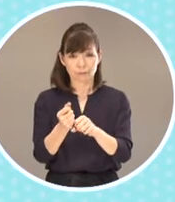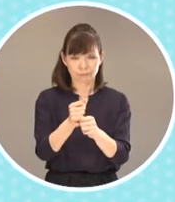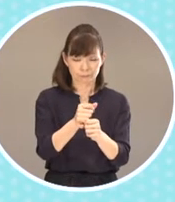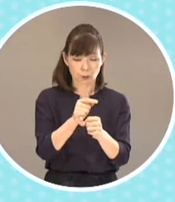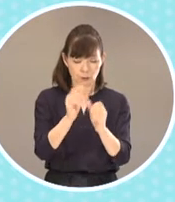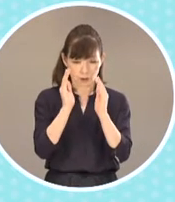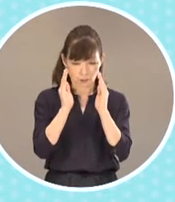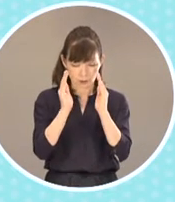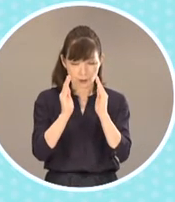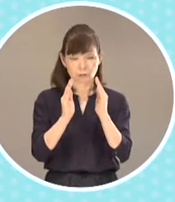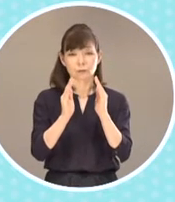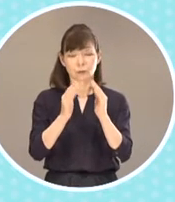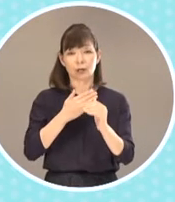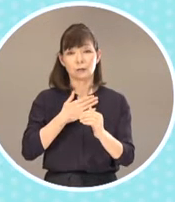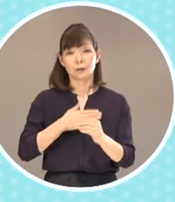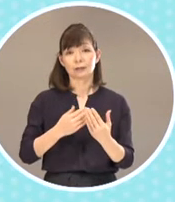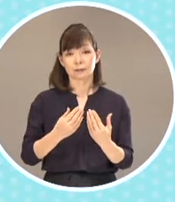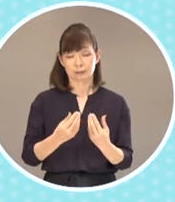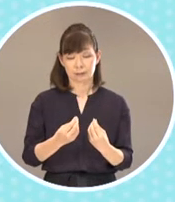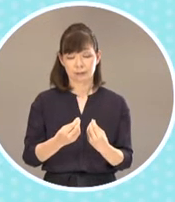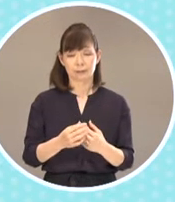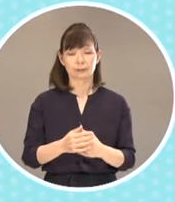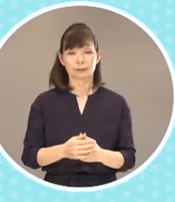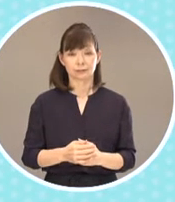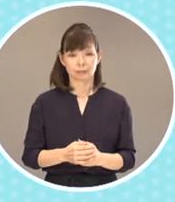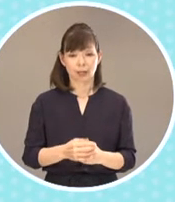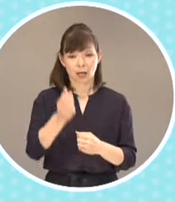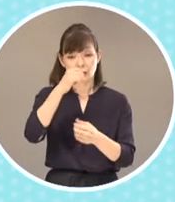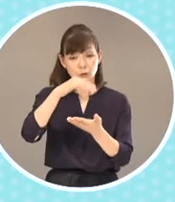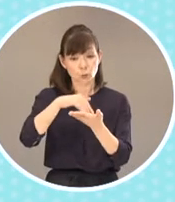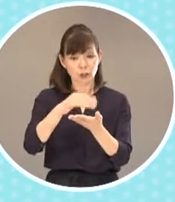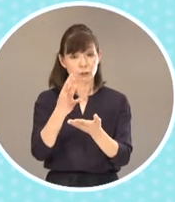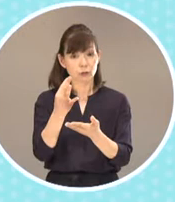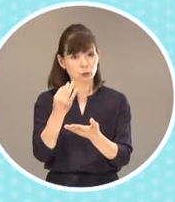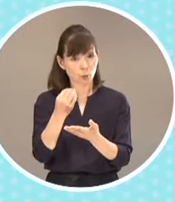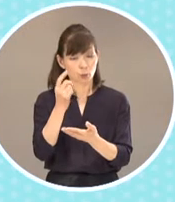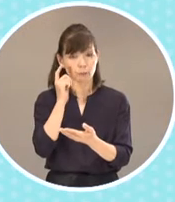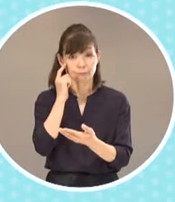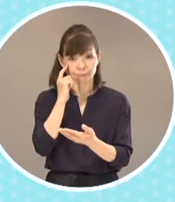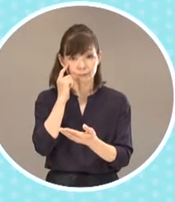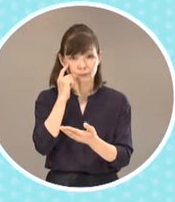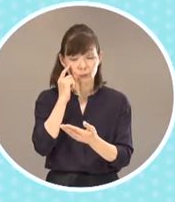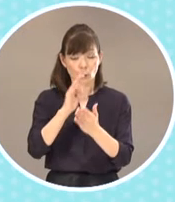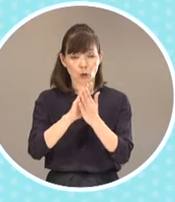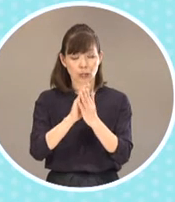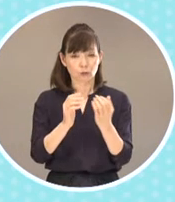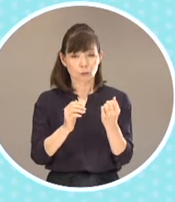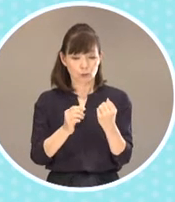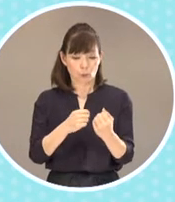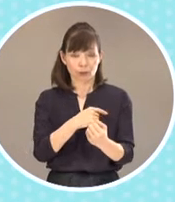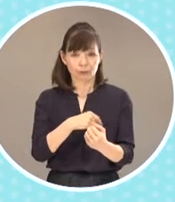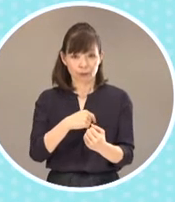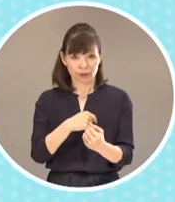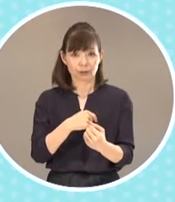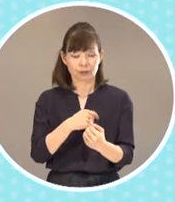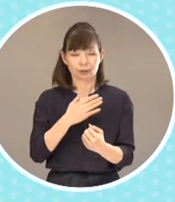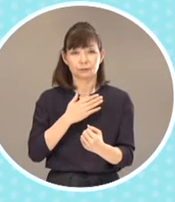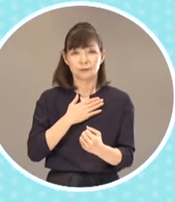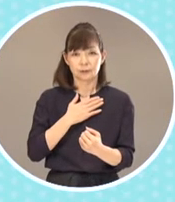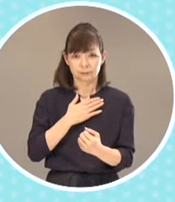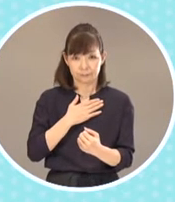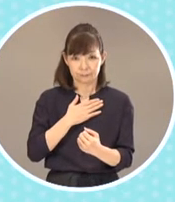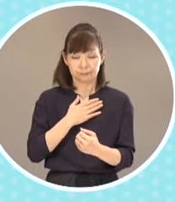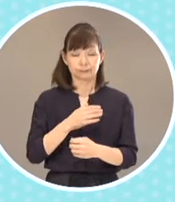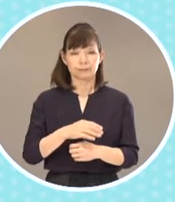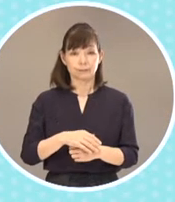されているという様子がよく伺えますね。そしてまたこの予算の規模を考えましてもですね、その県の強い意志というのがまた伺えるじゃない